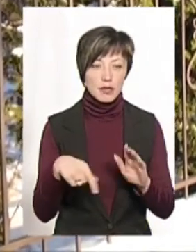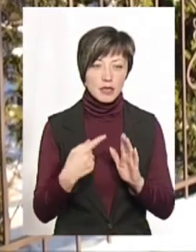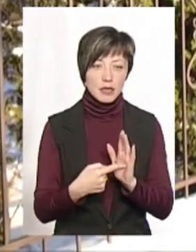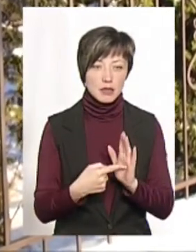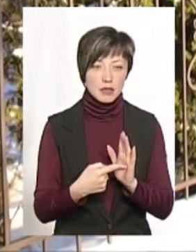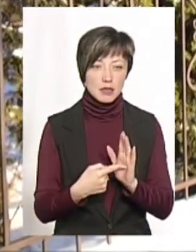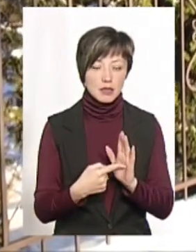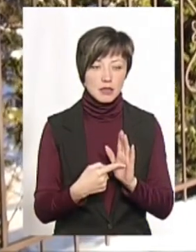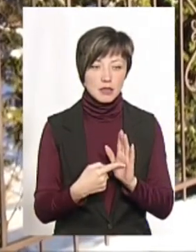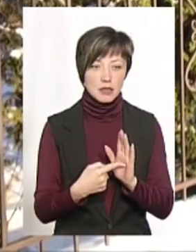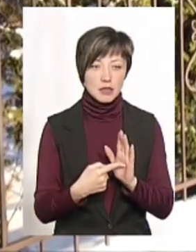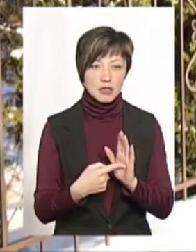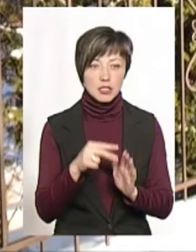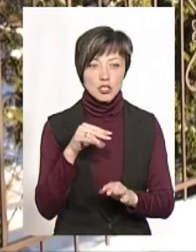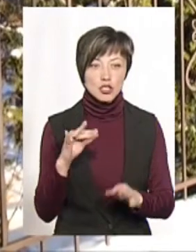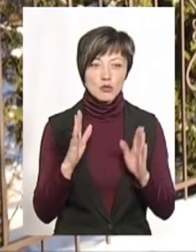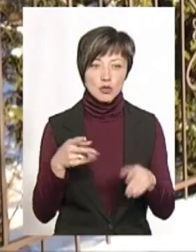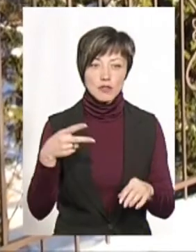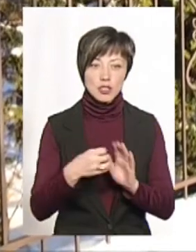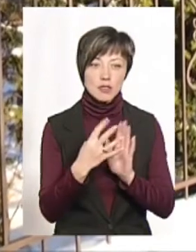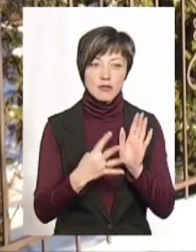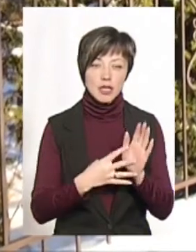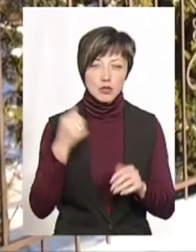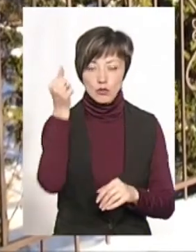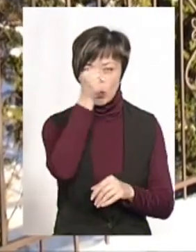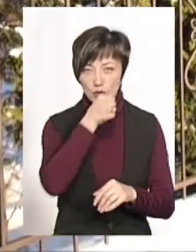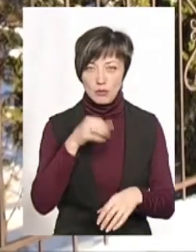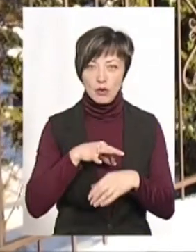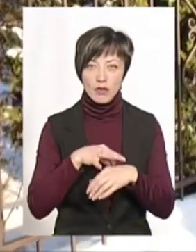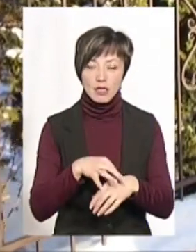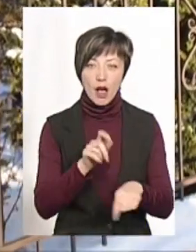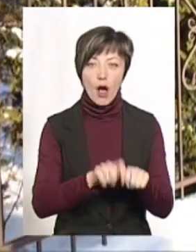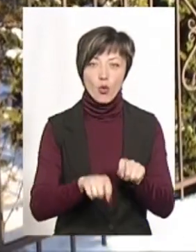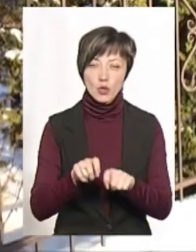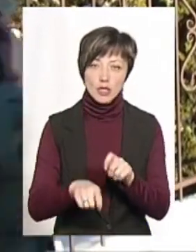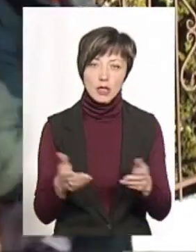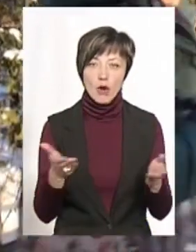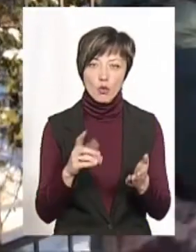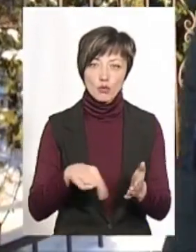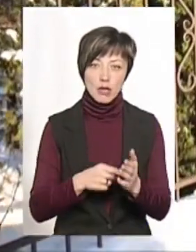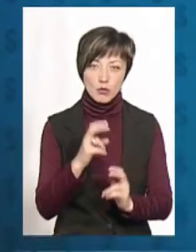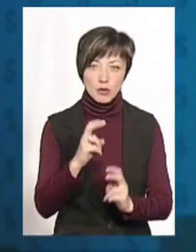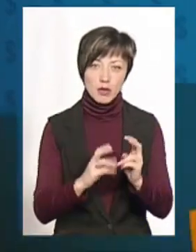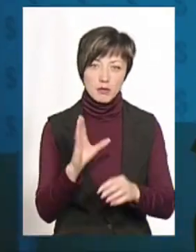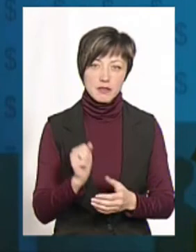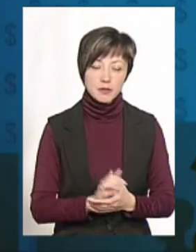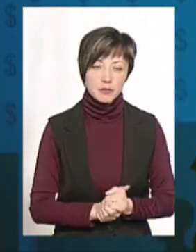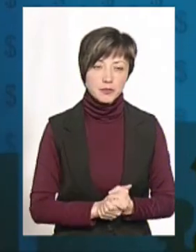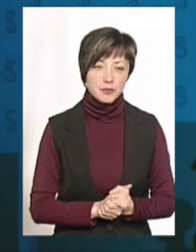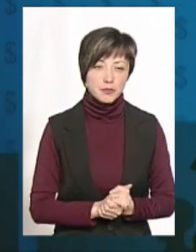до міського голови. Чи буде у 2019 році проведено аудит хоча б якогось комунального підприємства?